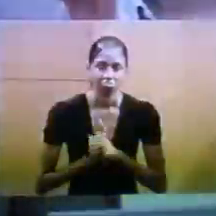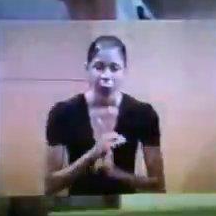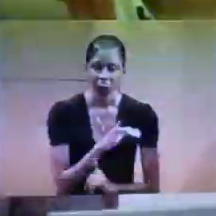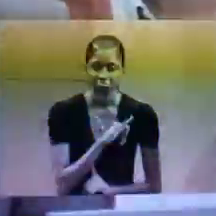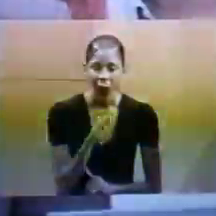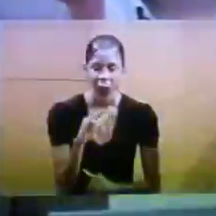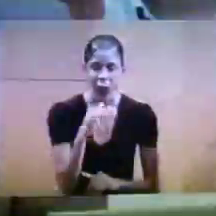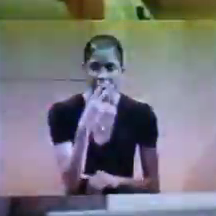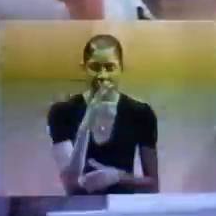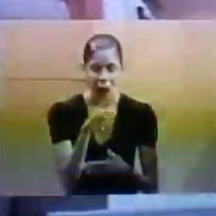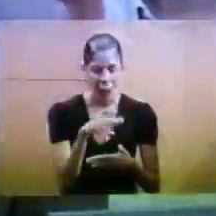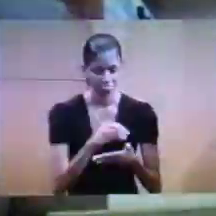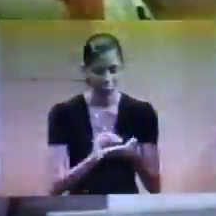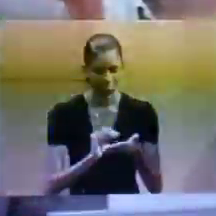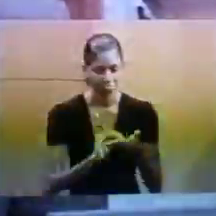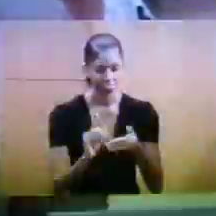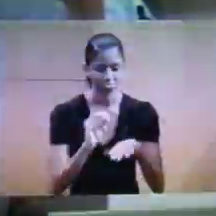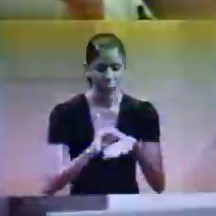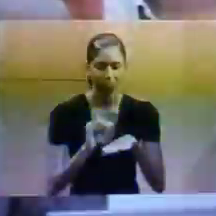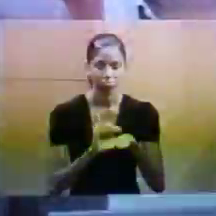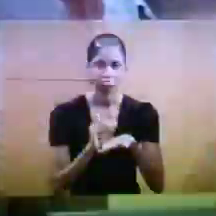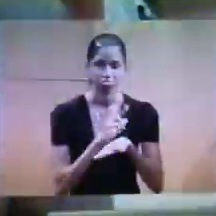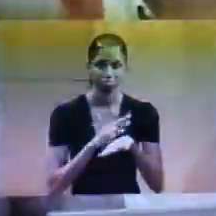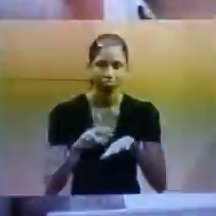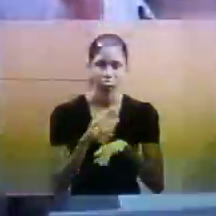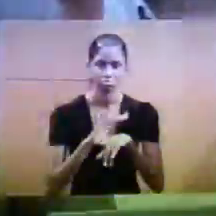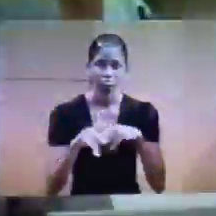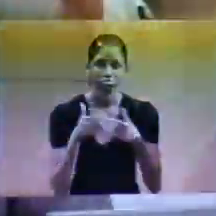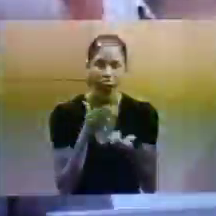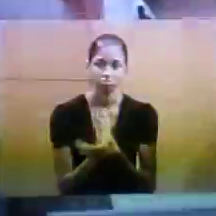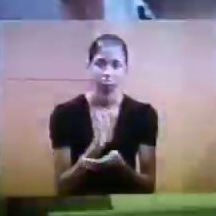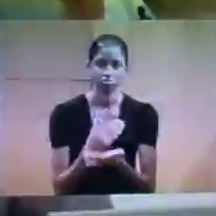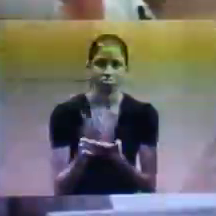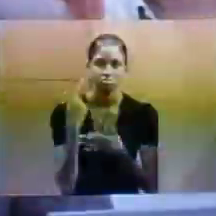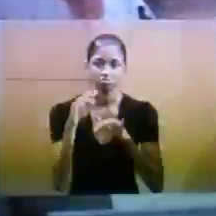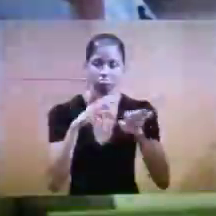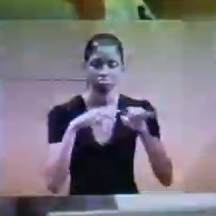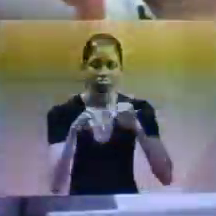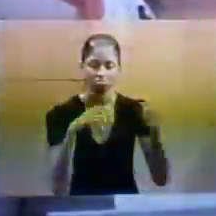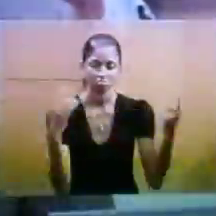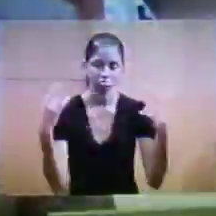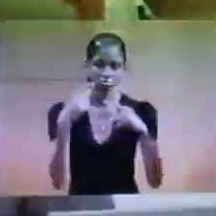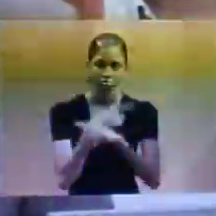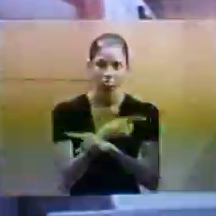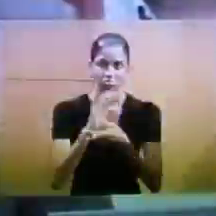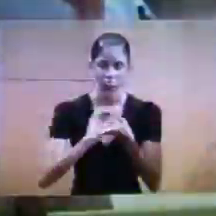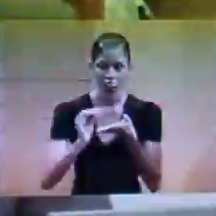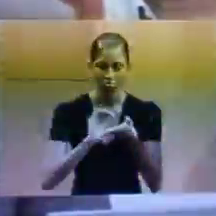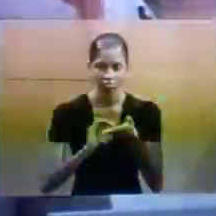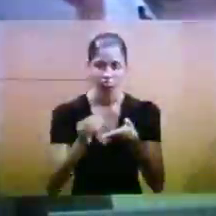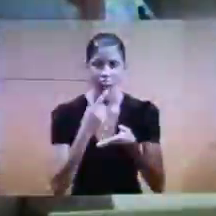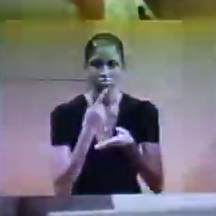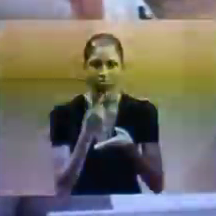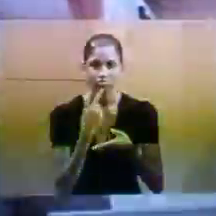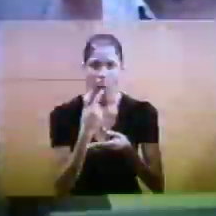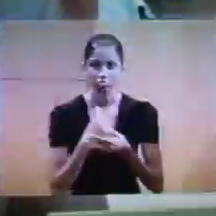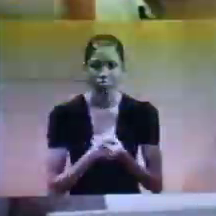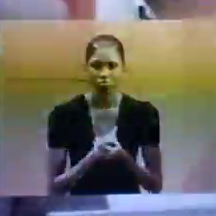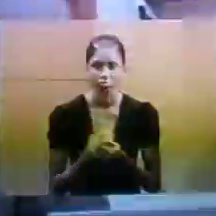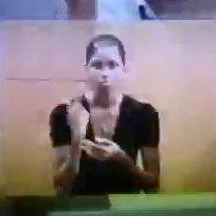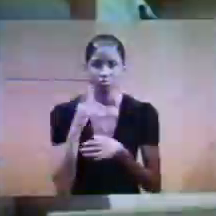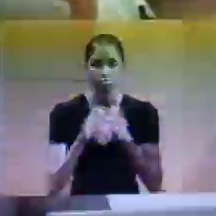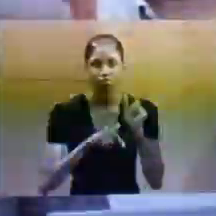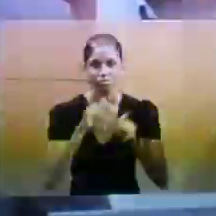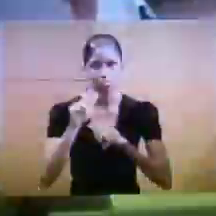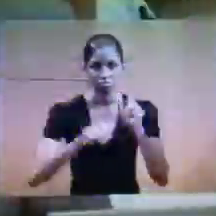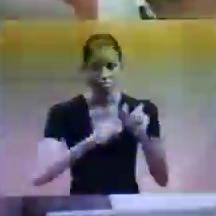écrit que c'est le conseil régional qui doit prendre une délibération pour sa répartition. Au contraire, il est écrit que c'est au prorata de la population.